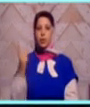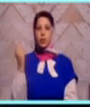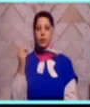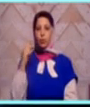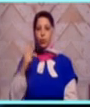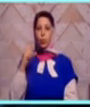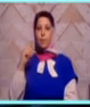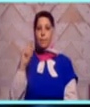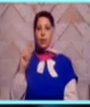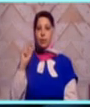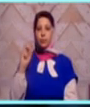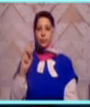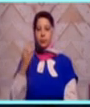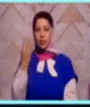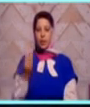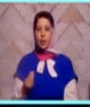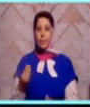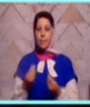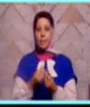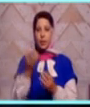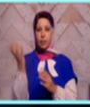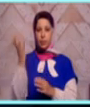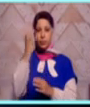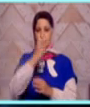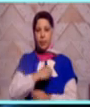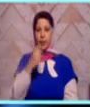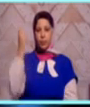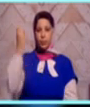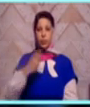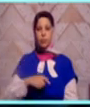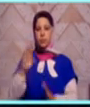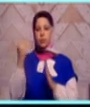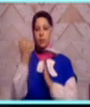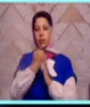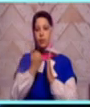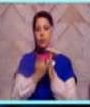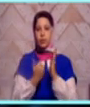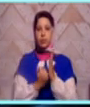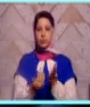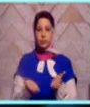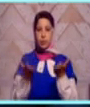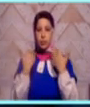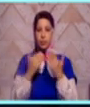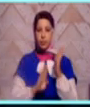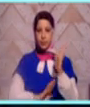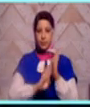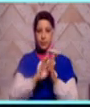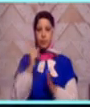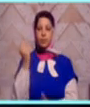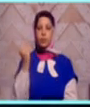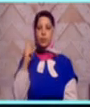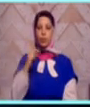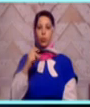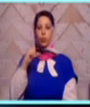النهار. فترات الليل مع غياب اشعه الشمس بيحصل انخفاض في درجات الحراره، لكن بتكون عظمه الرطوبه فتره الليل ما بتخليش